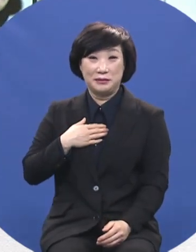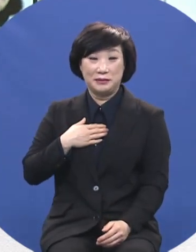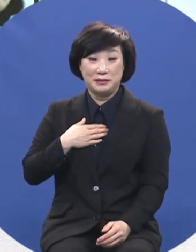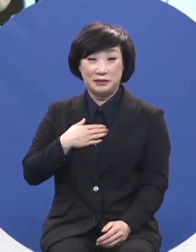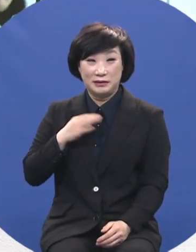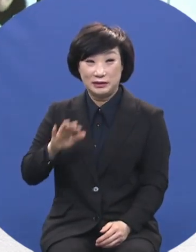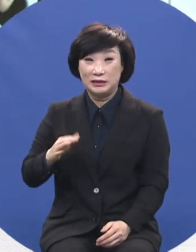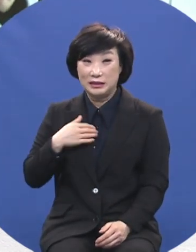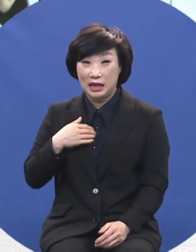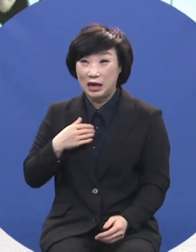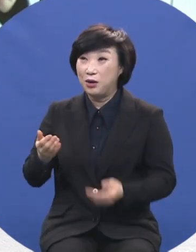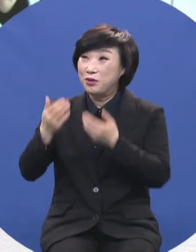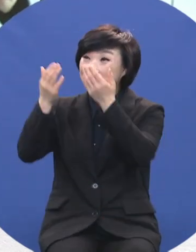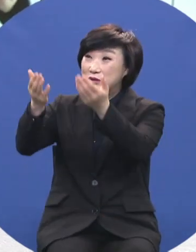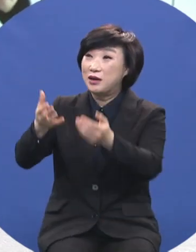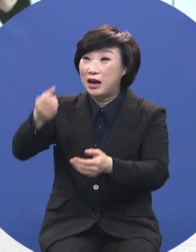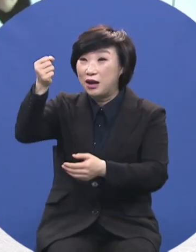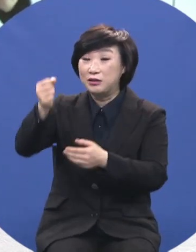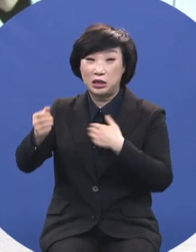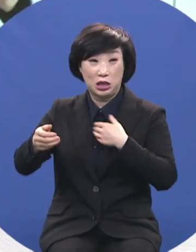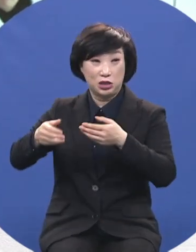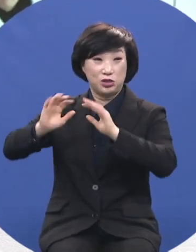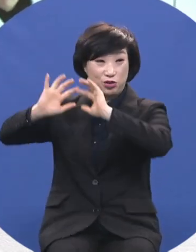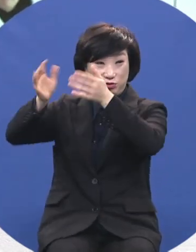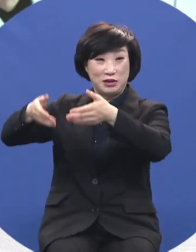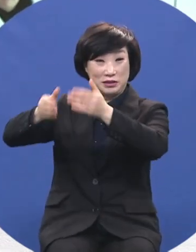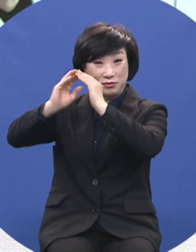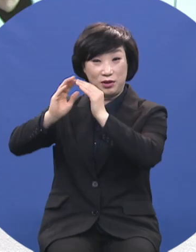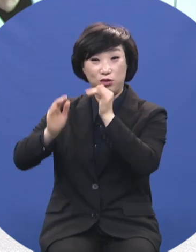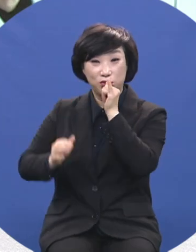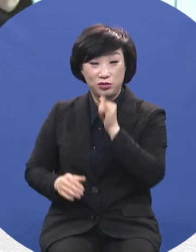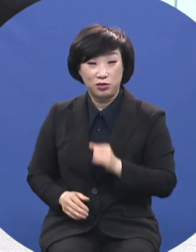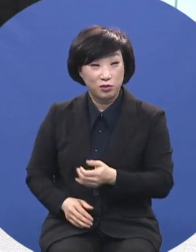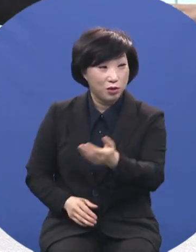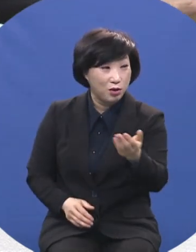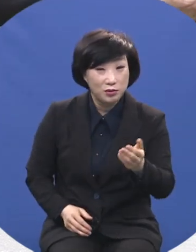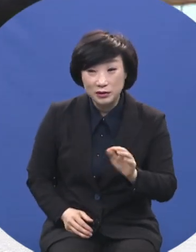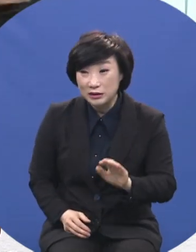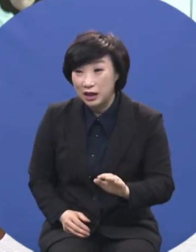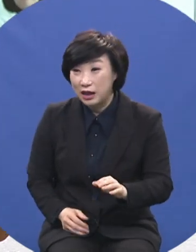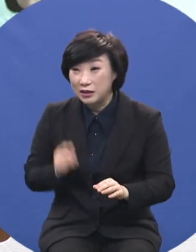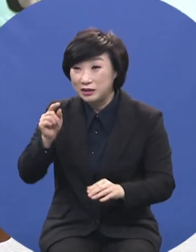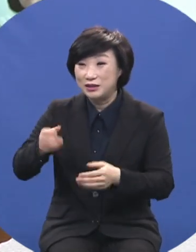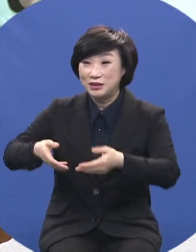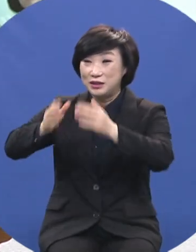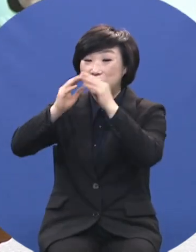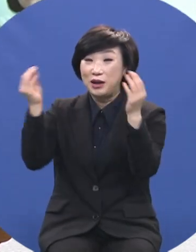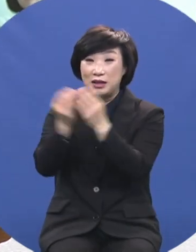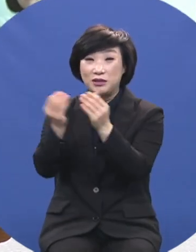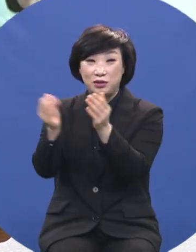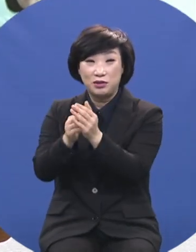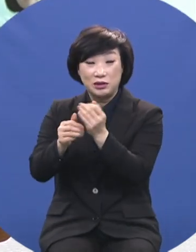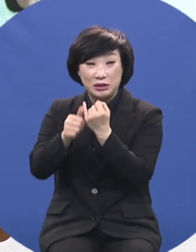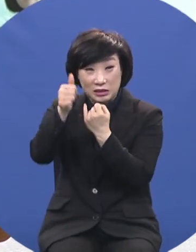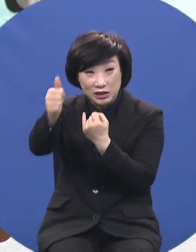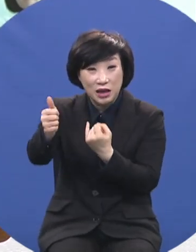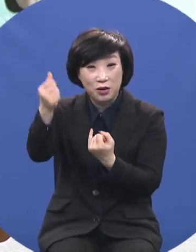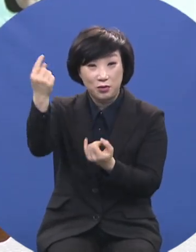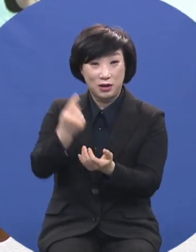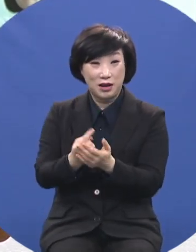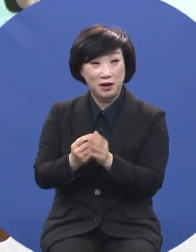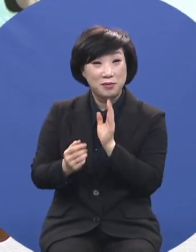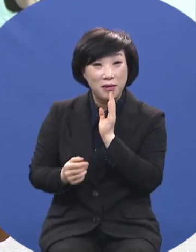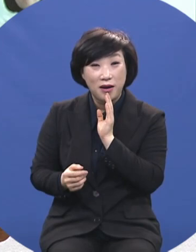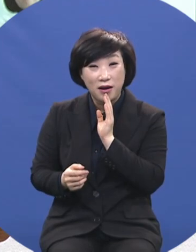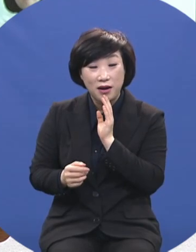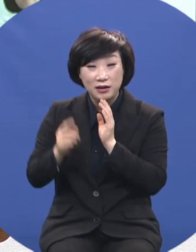내가 올려드리는 걸로 내 집을 짓는데 이게 그 집이 완성돼야 신랑이 올 거 아니야. 그